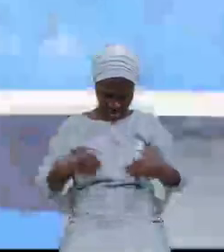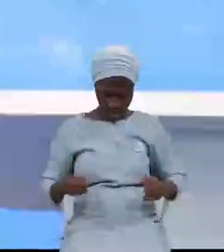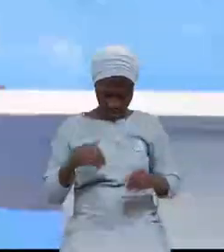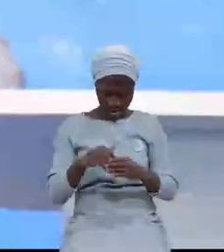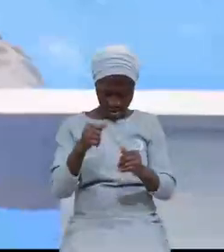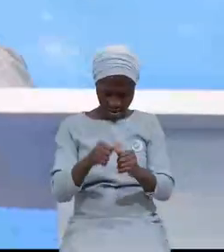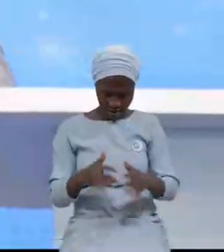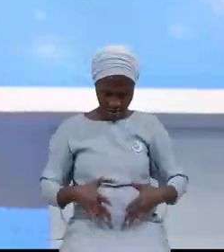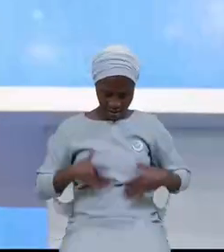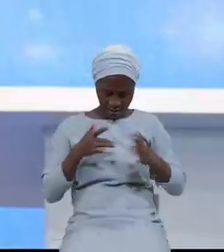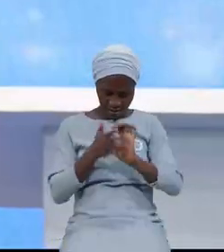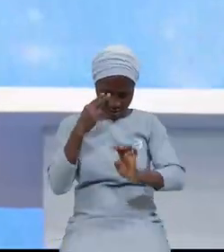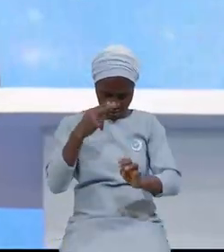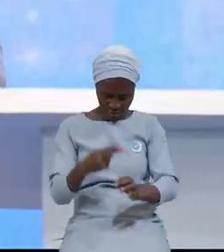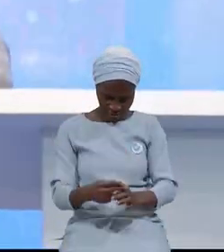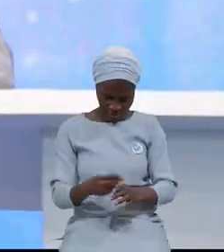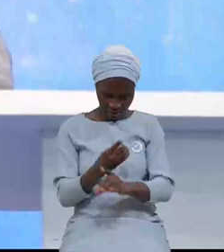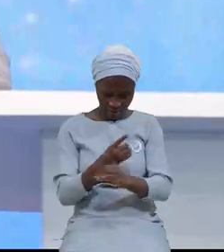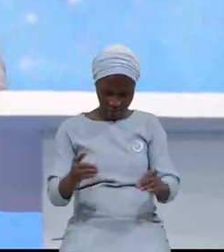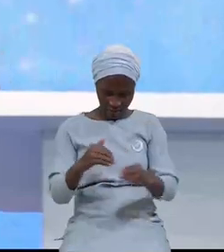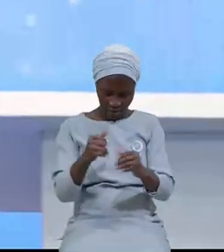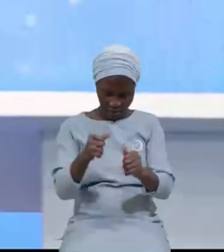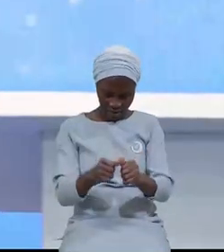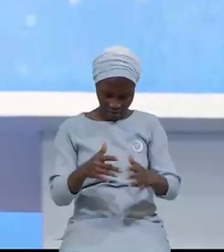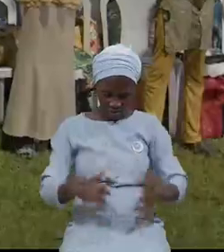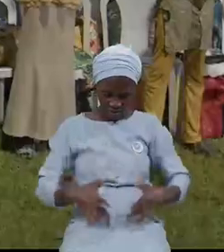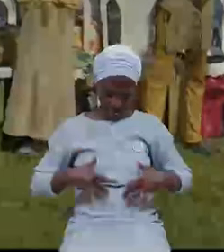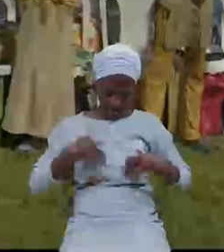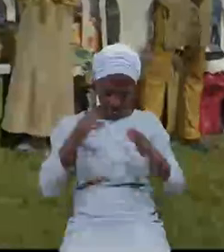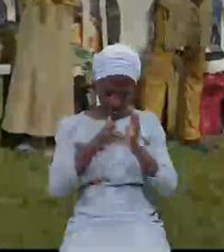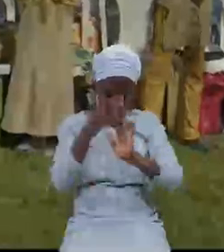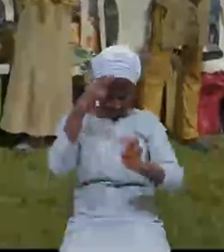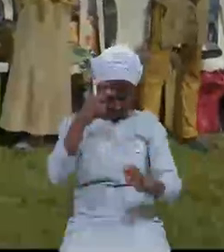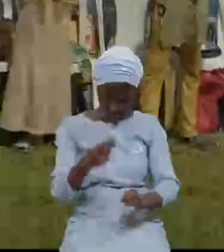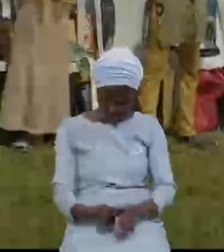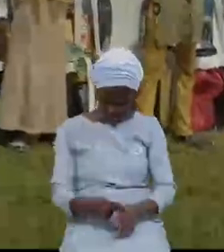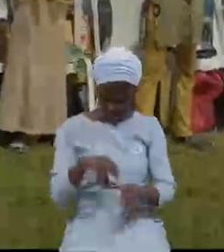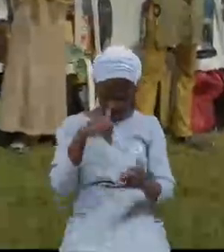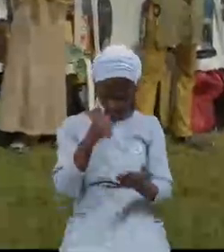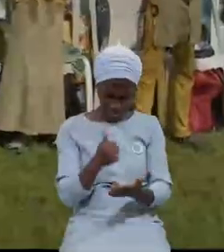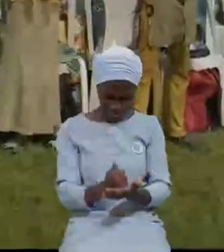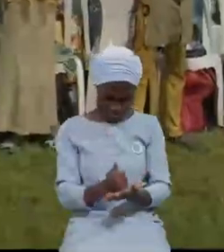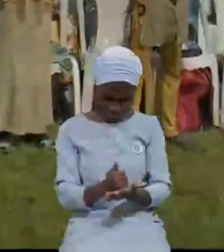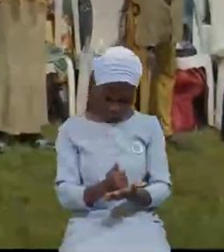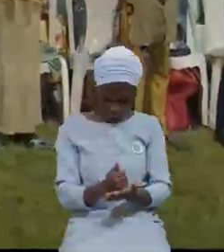pour chaque vie délivrance pour chaque vie au nom de